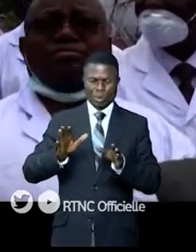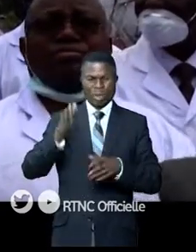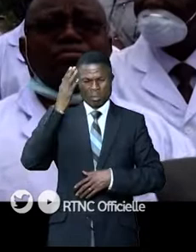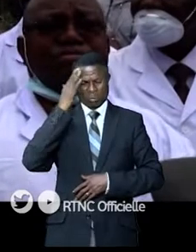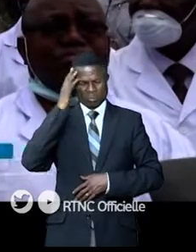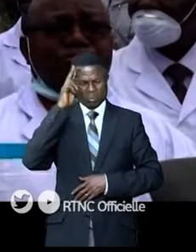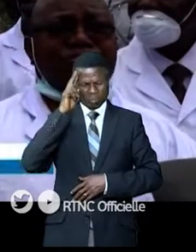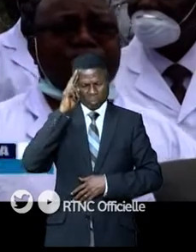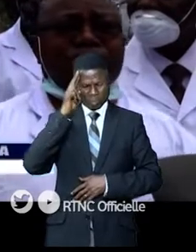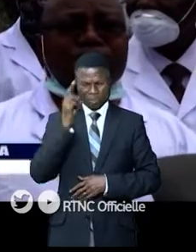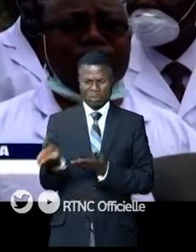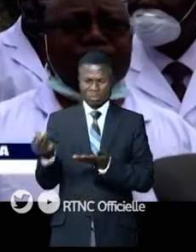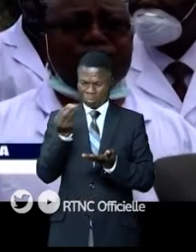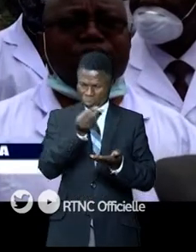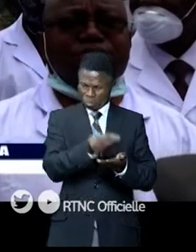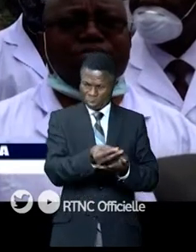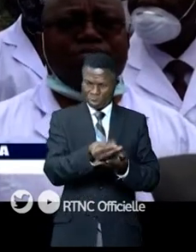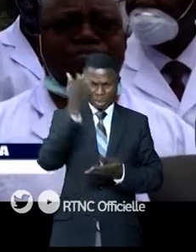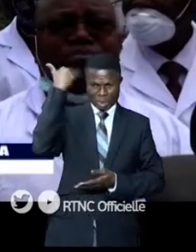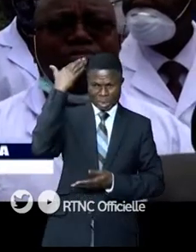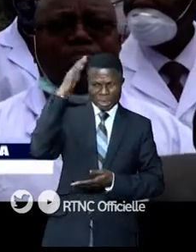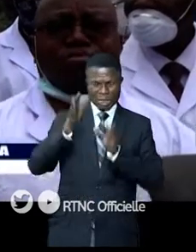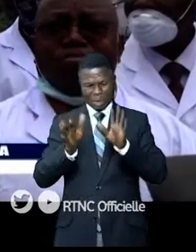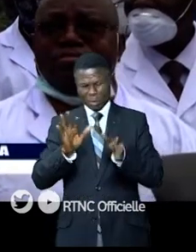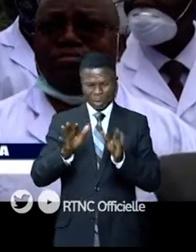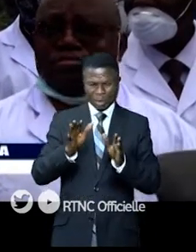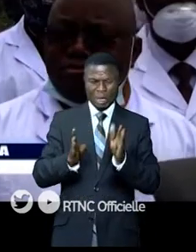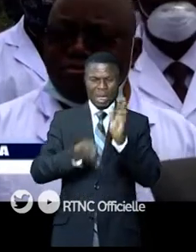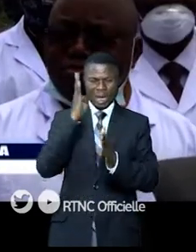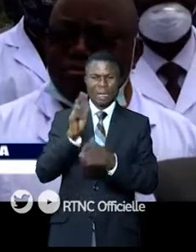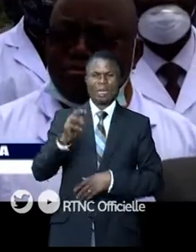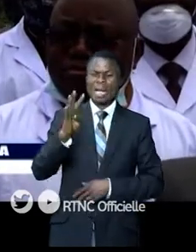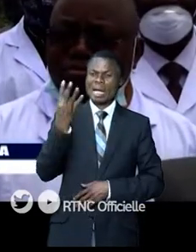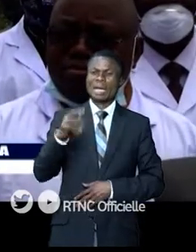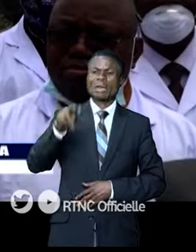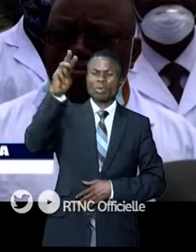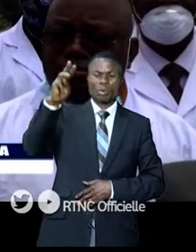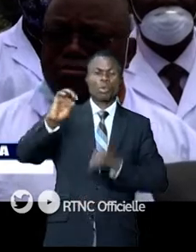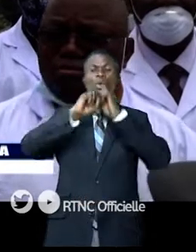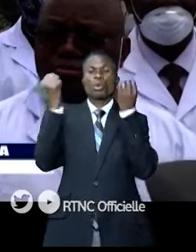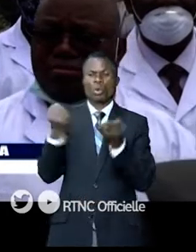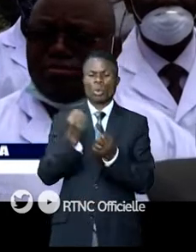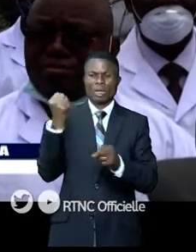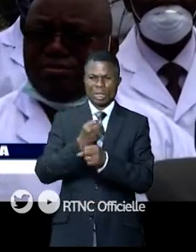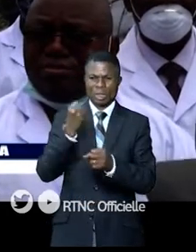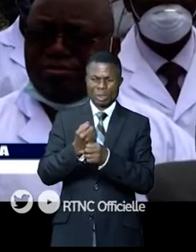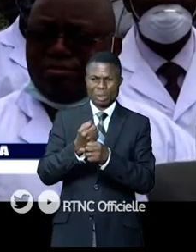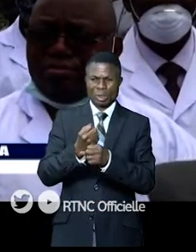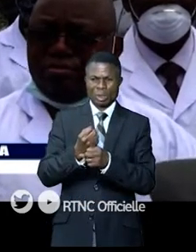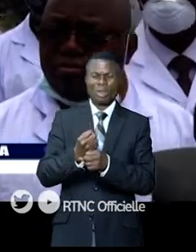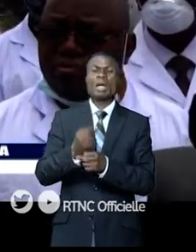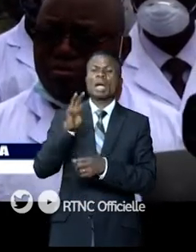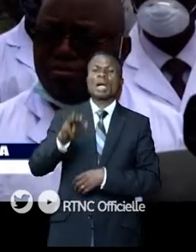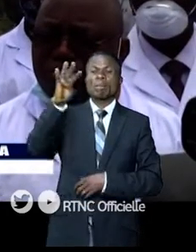que l'investissement qui a été fait à hauteur de plus ou moins 4 millions et l'entreprise a travaillé pratiquement autour de